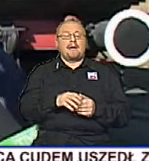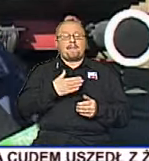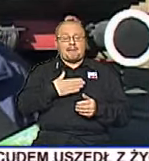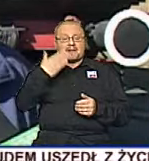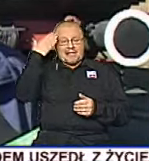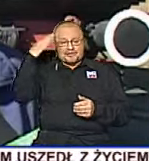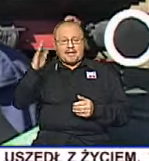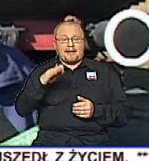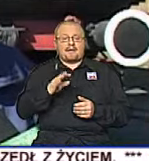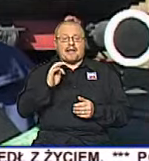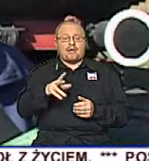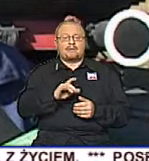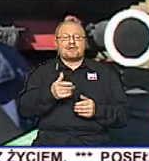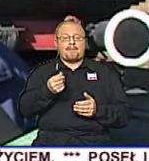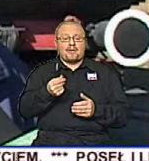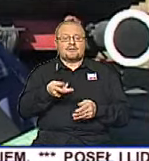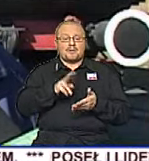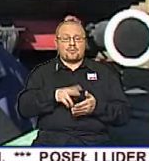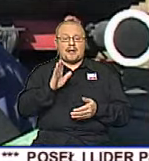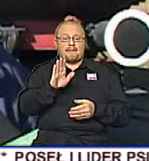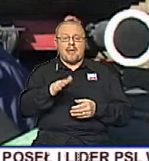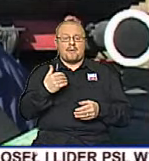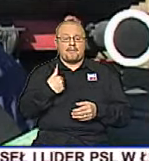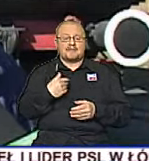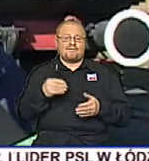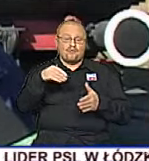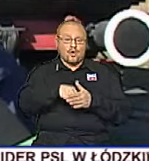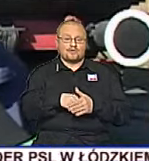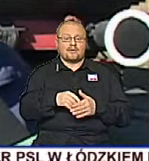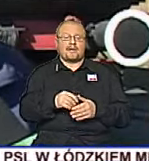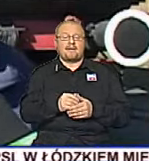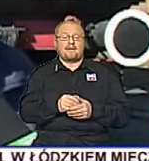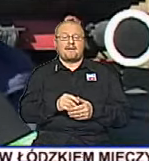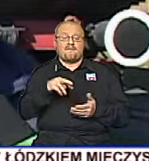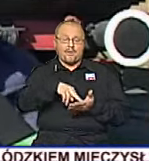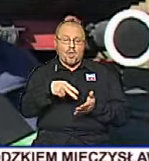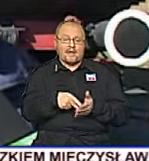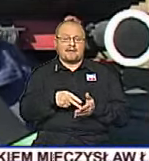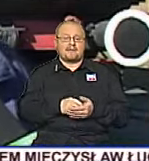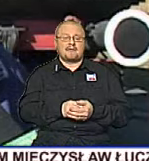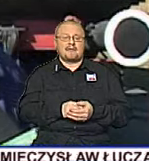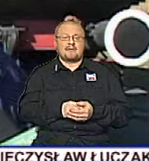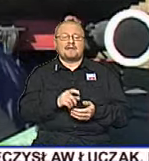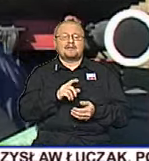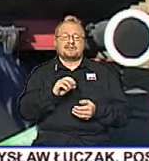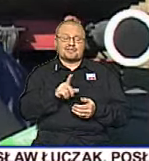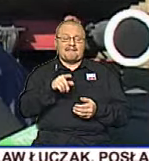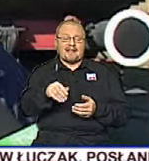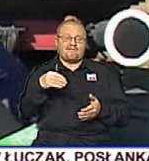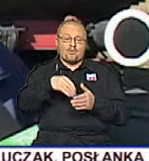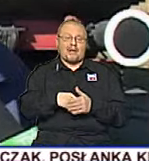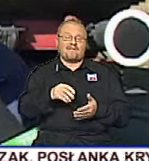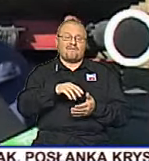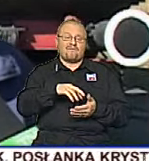taką, że pieniądze, które miały być włożone w projekt, wkład własny, żeby ten wkład własny